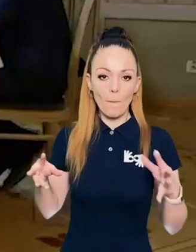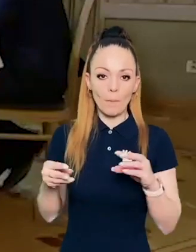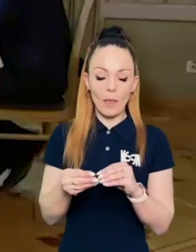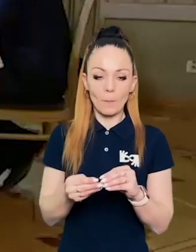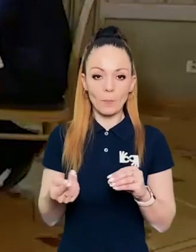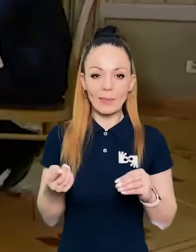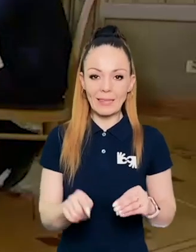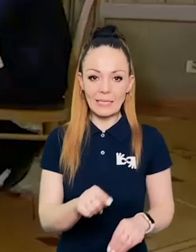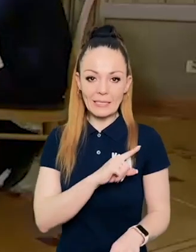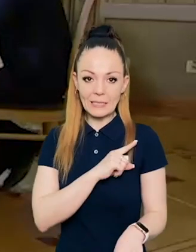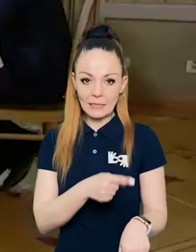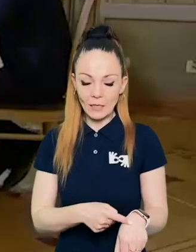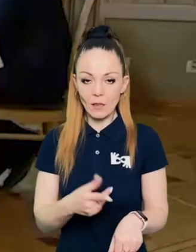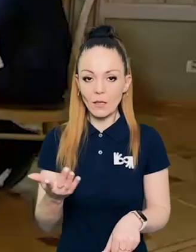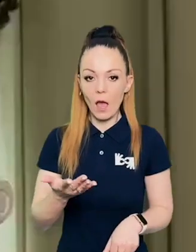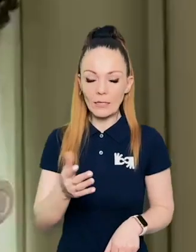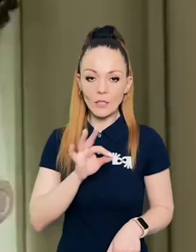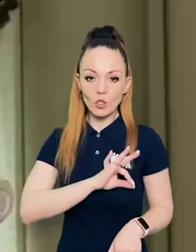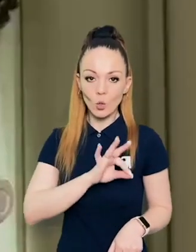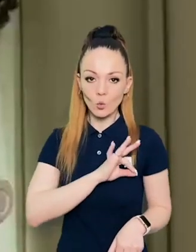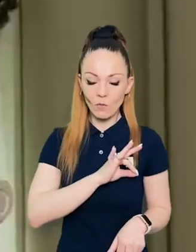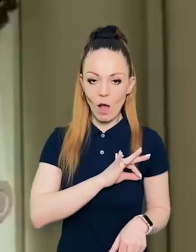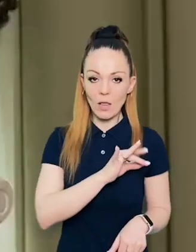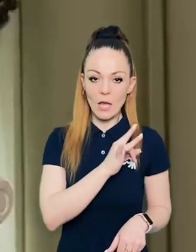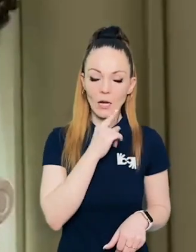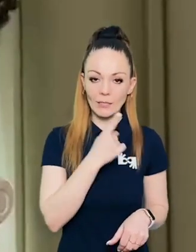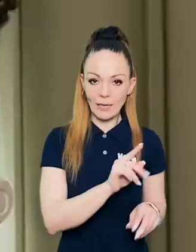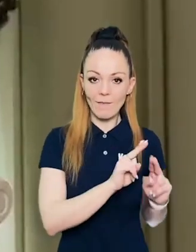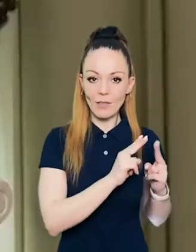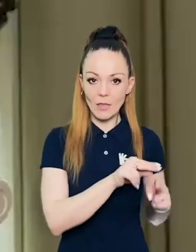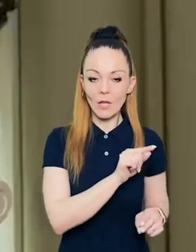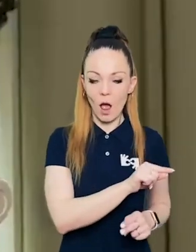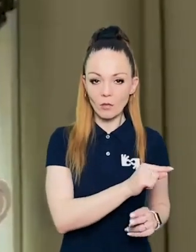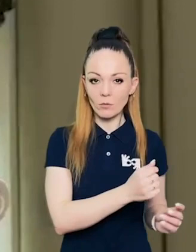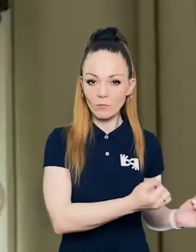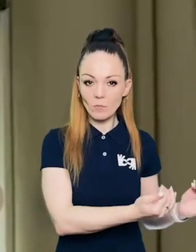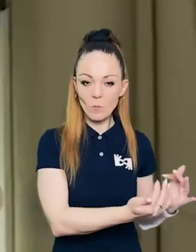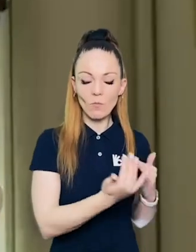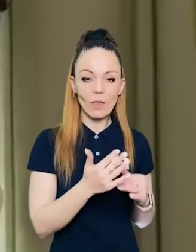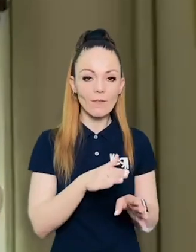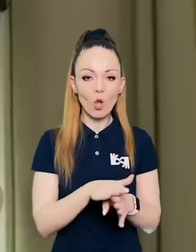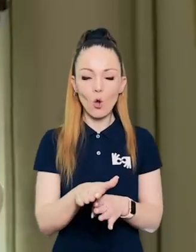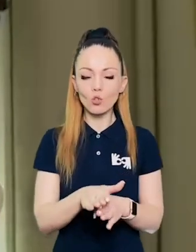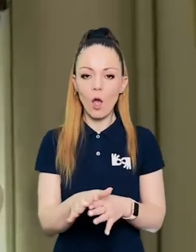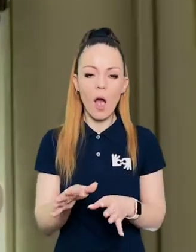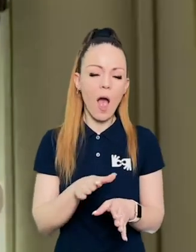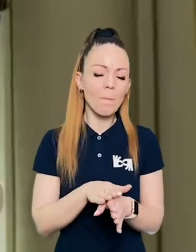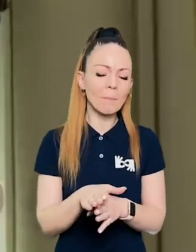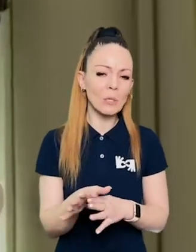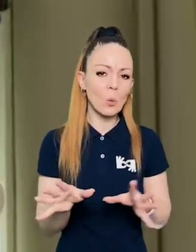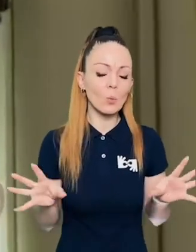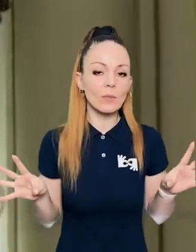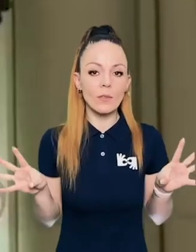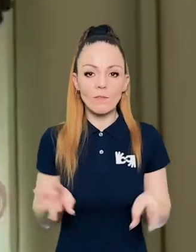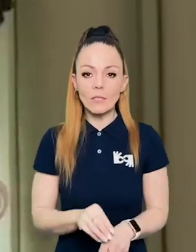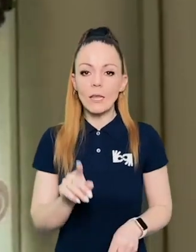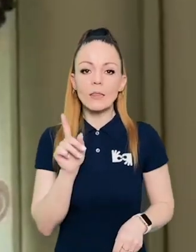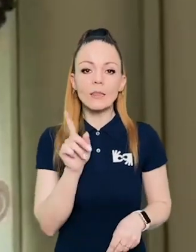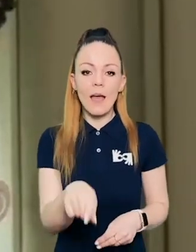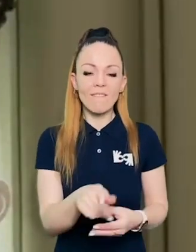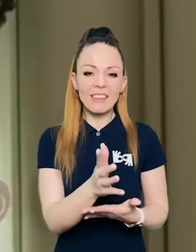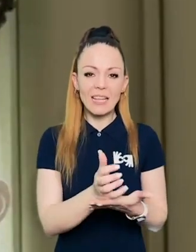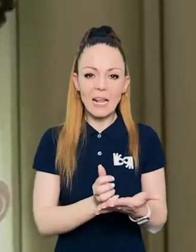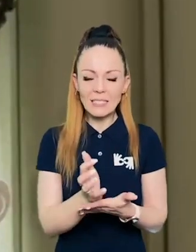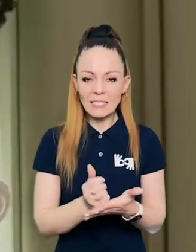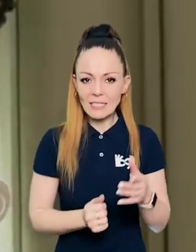скажу вам, об'єму тих сил, які застосувала Російська Федерація, використовуючи абсолютно